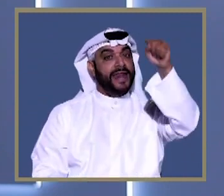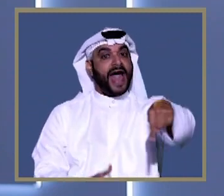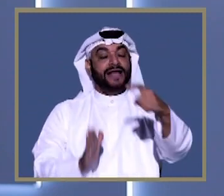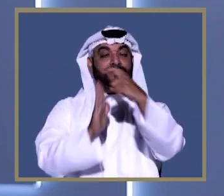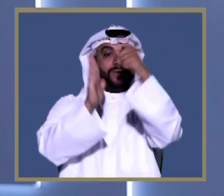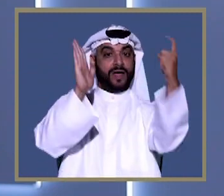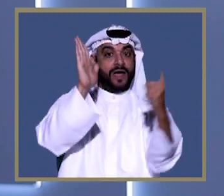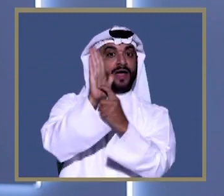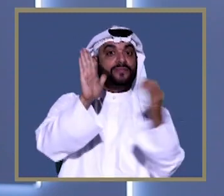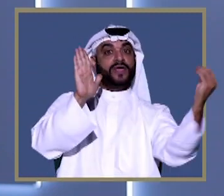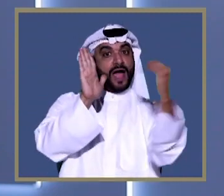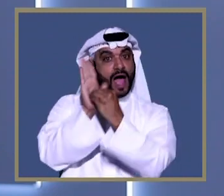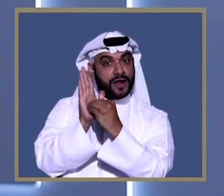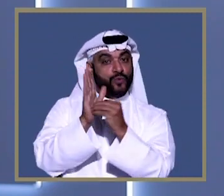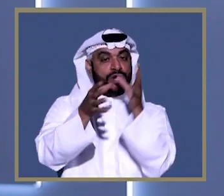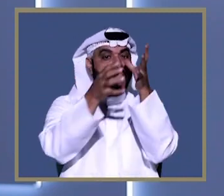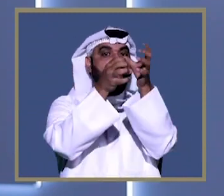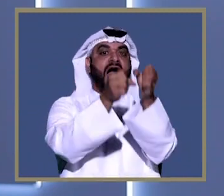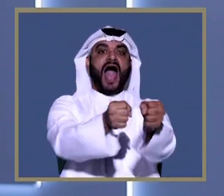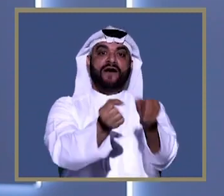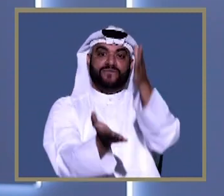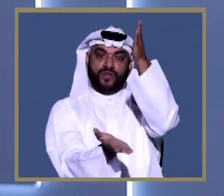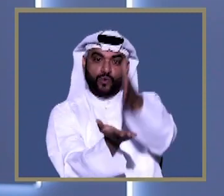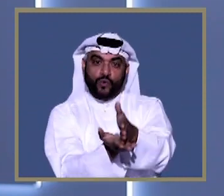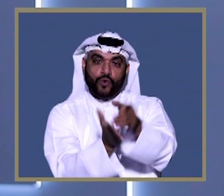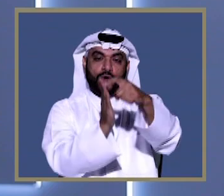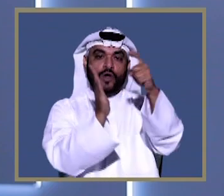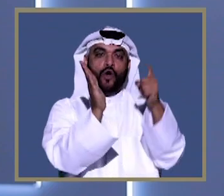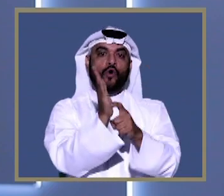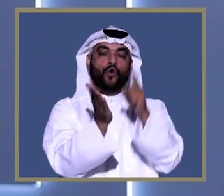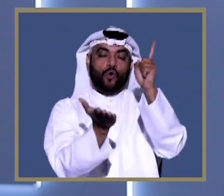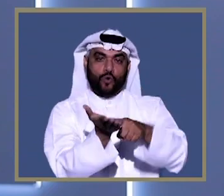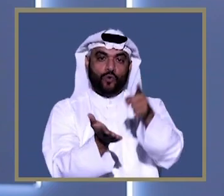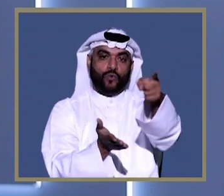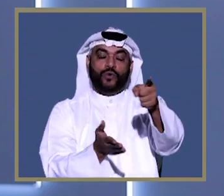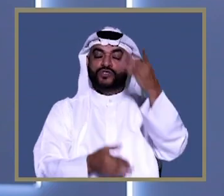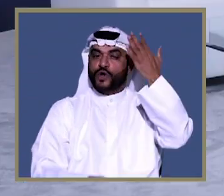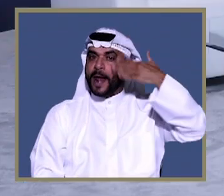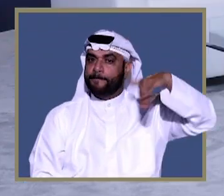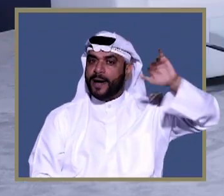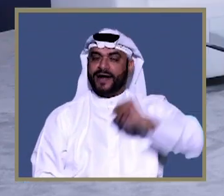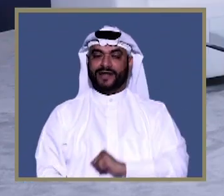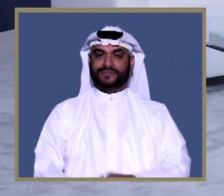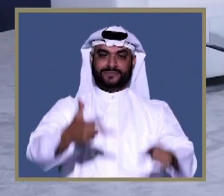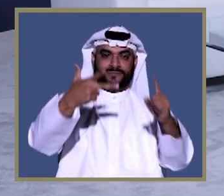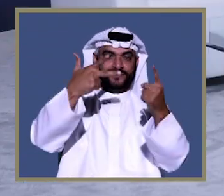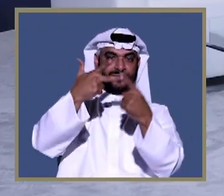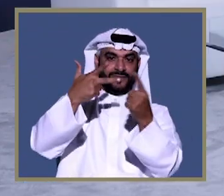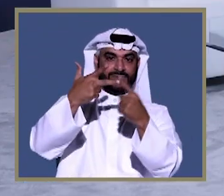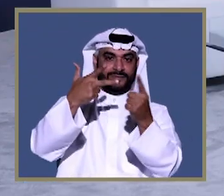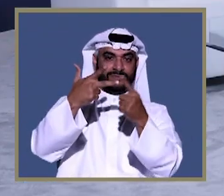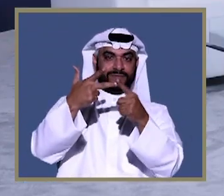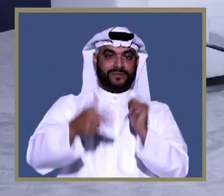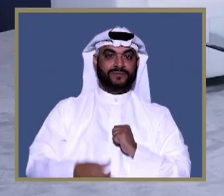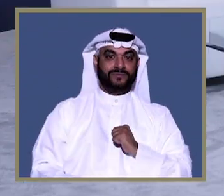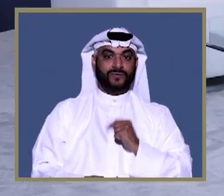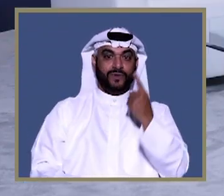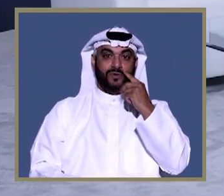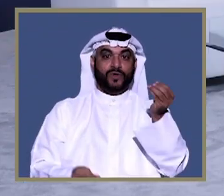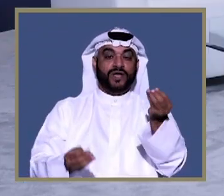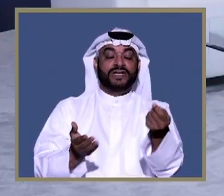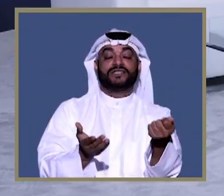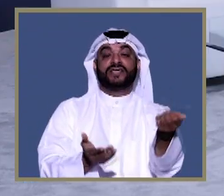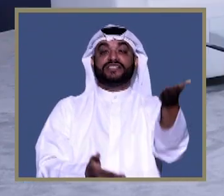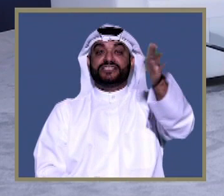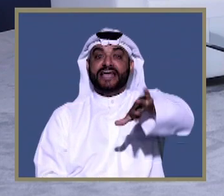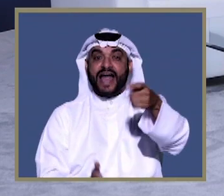قانون بالمجلس لحفظ هذه الحقوق للمرأة. ثالثا الترفيع